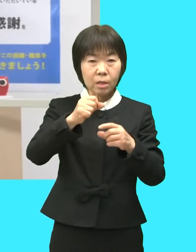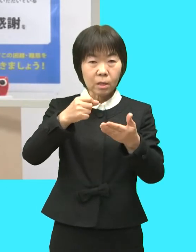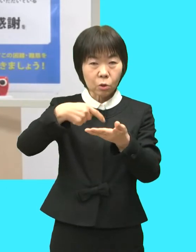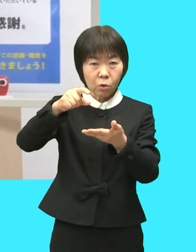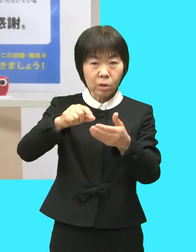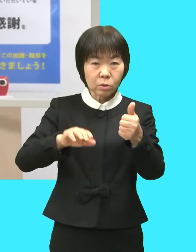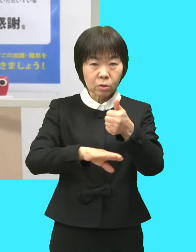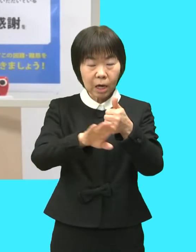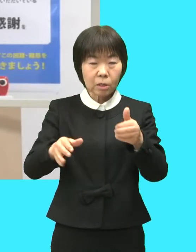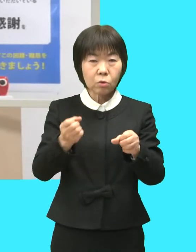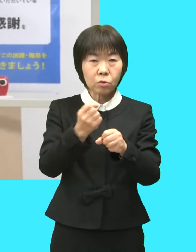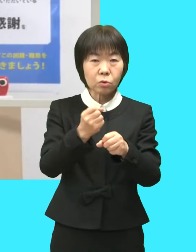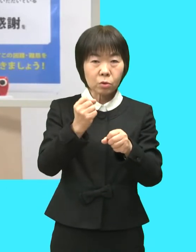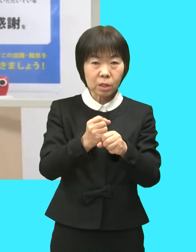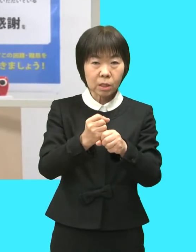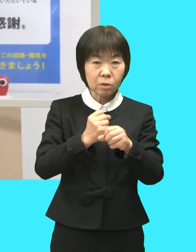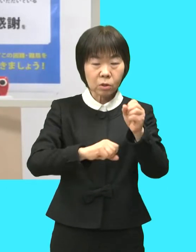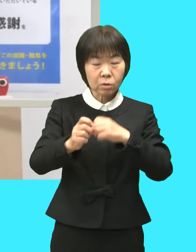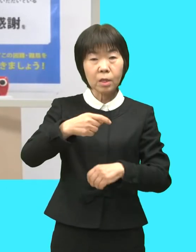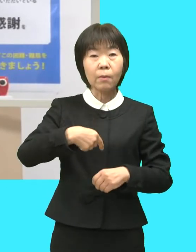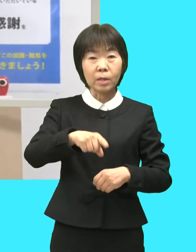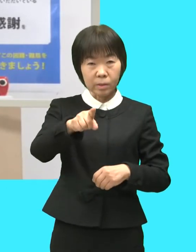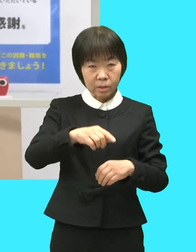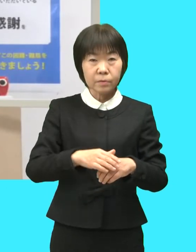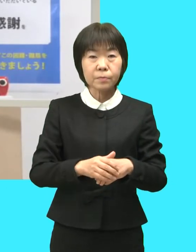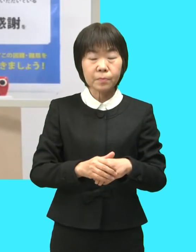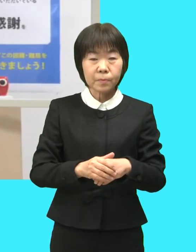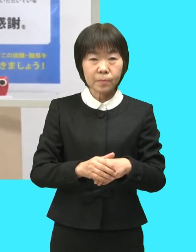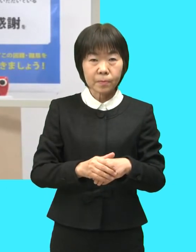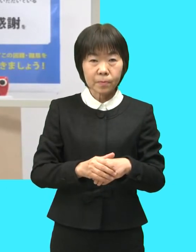環境づくりに取り組んでまいります。